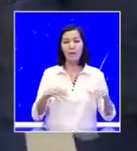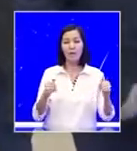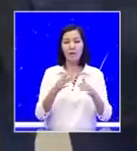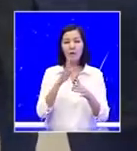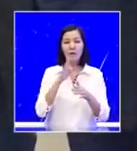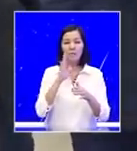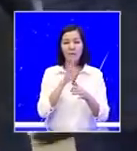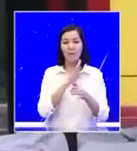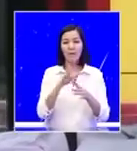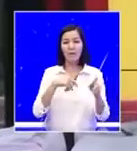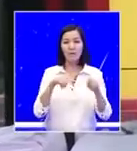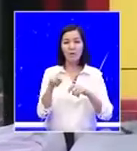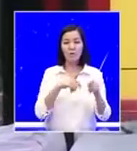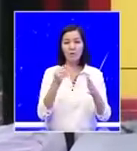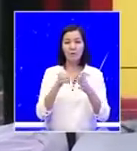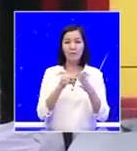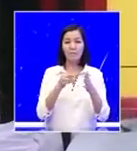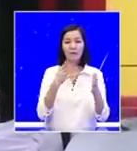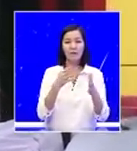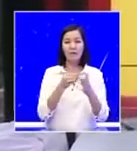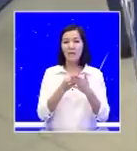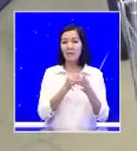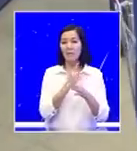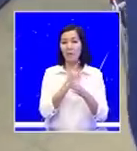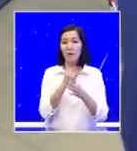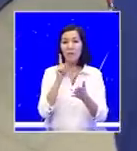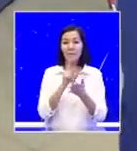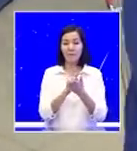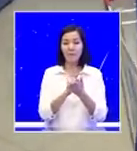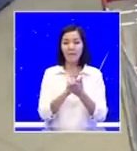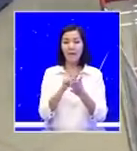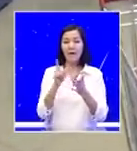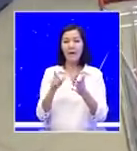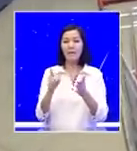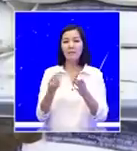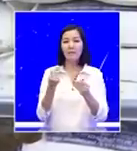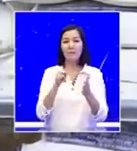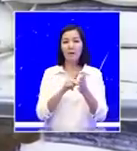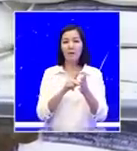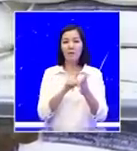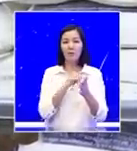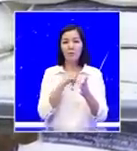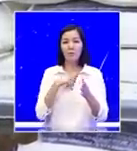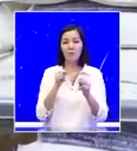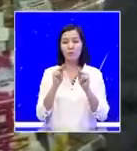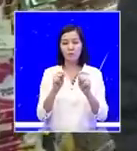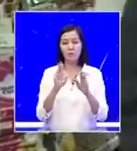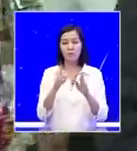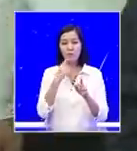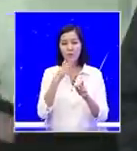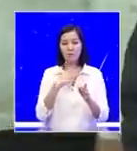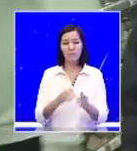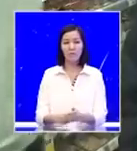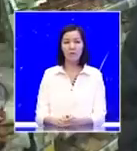үшін кез келген тауар түрін қымбаттатпауға міндетті. Сәйкесінше тұрғындар да баға тұрақтылығын растап отыр.